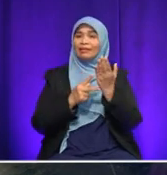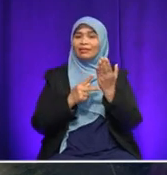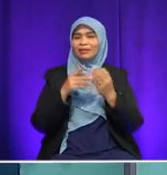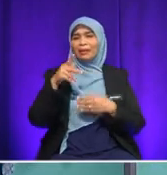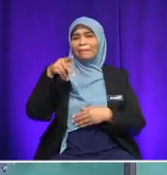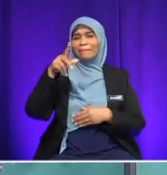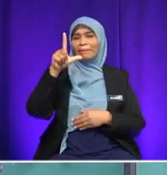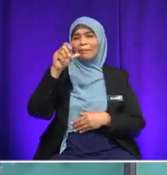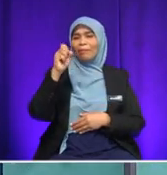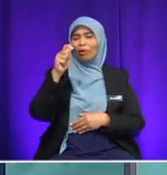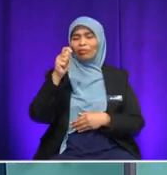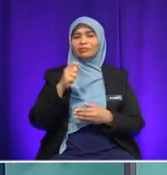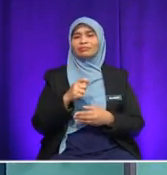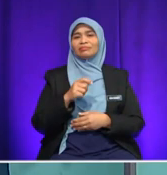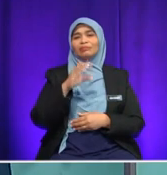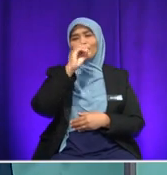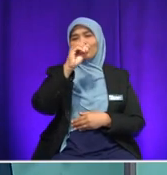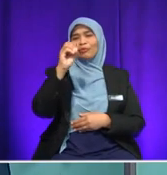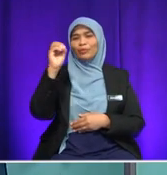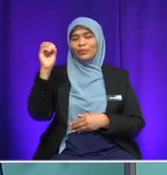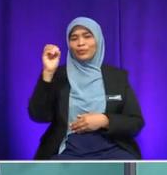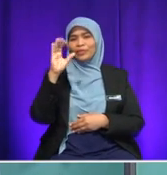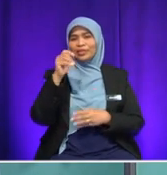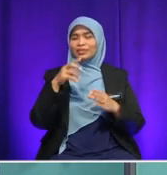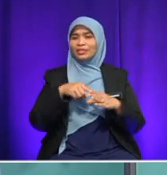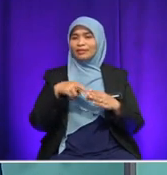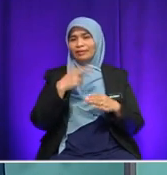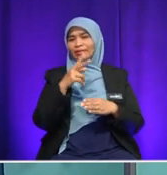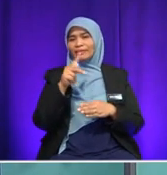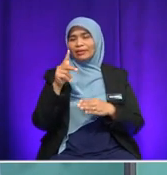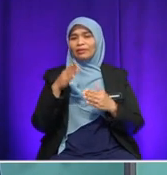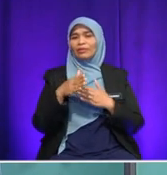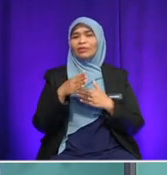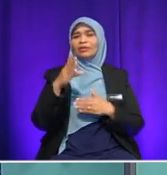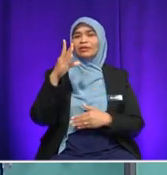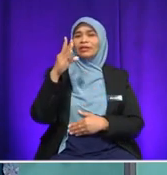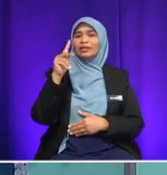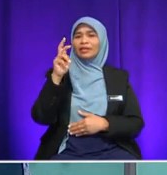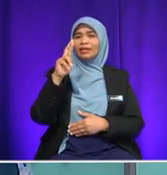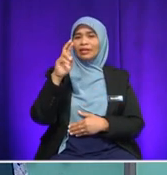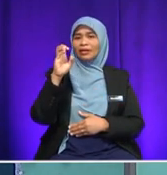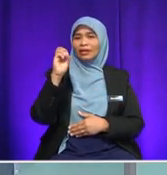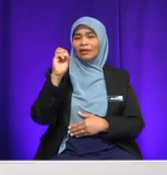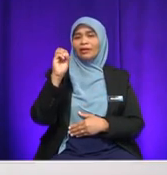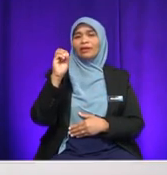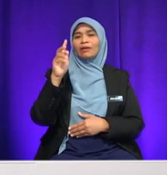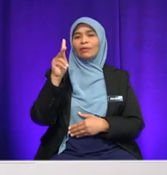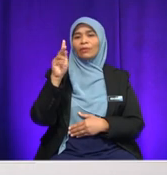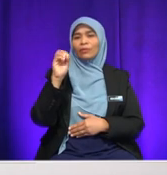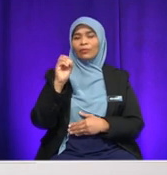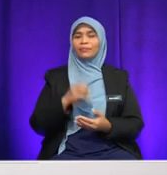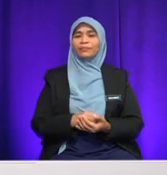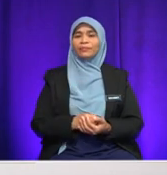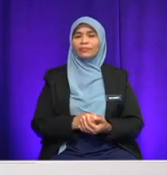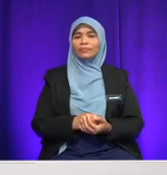gambar tu, teknik plot tu ialah kosong-kosong-kosong, itulah yang dihasilkan oleh Diamond Craco. Tu dia tulis perkataan kosong-kosong-kosong dalam kertas